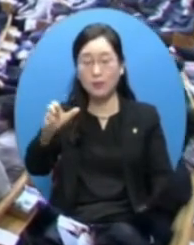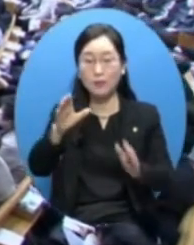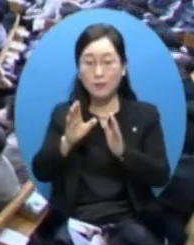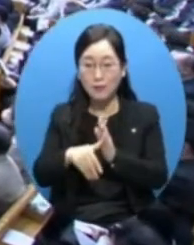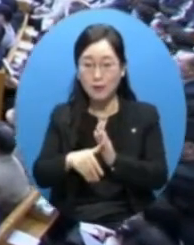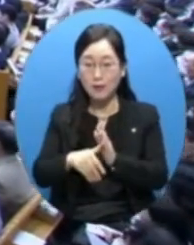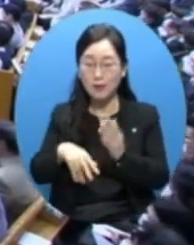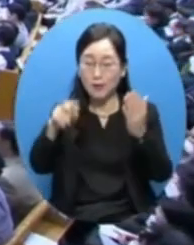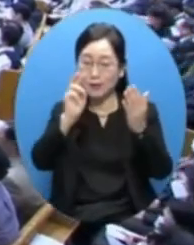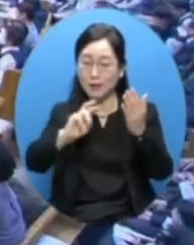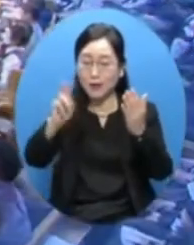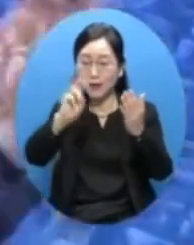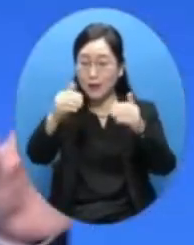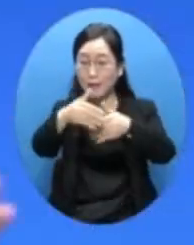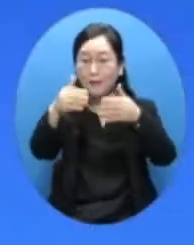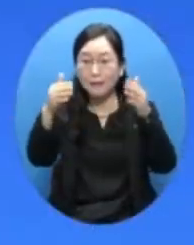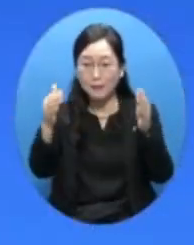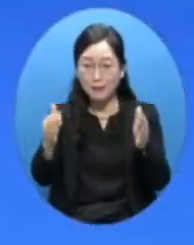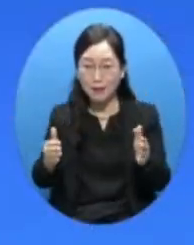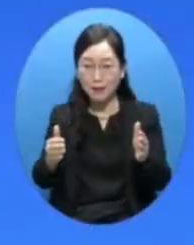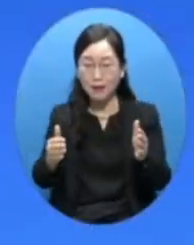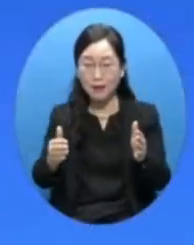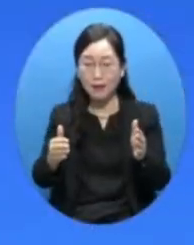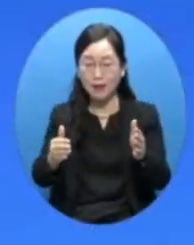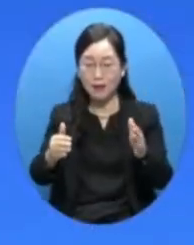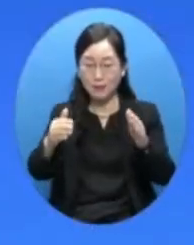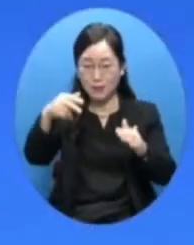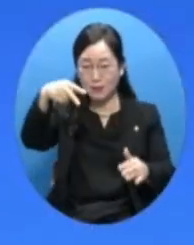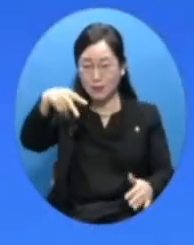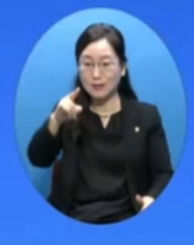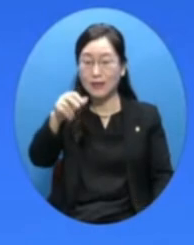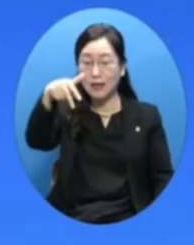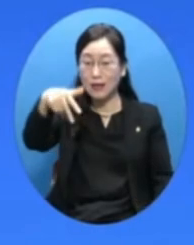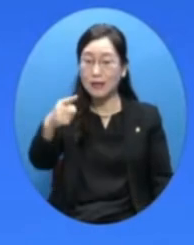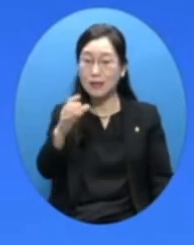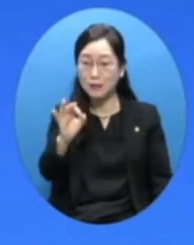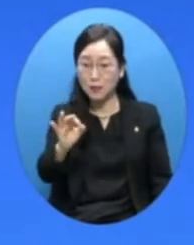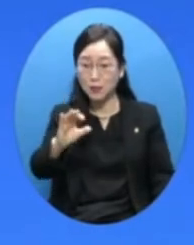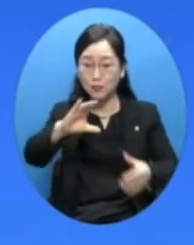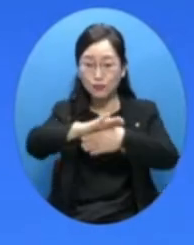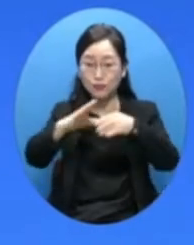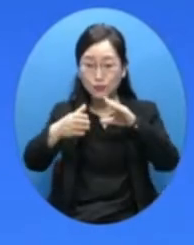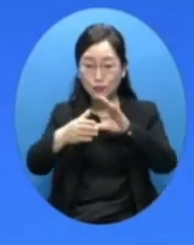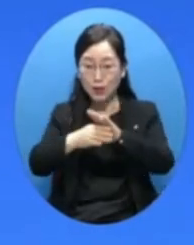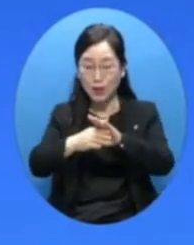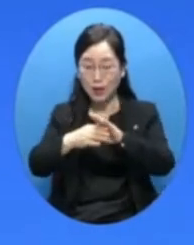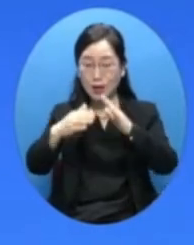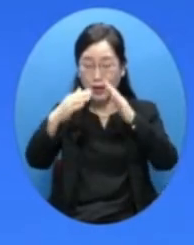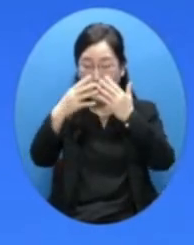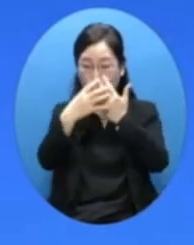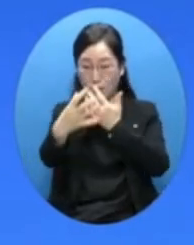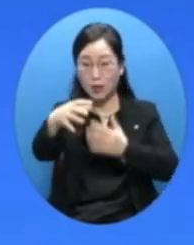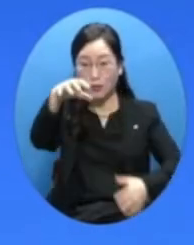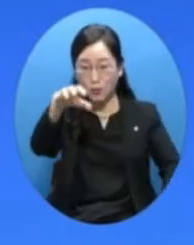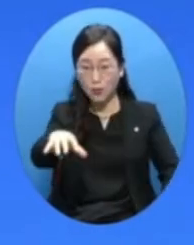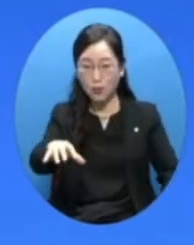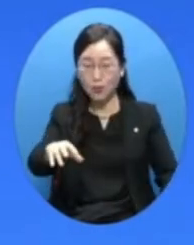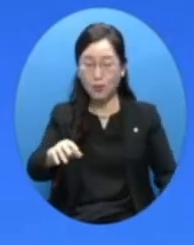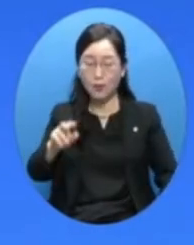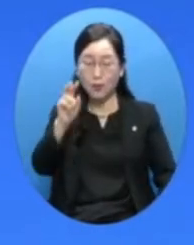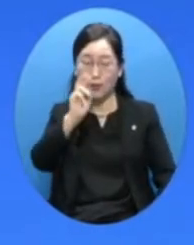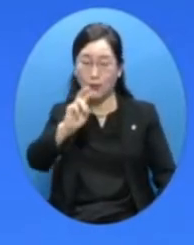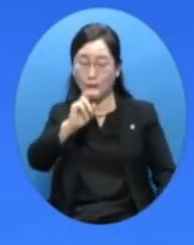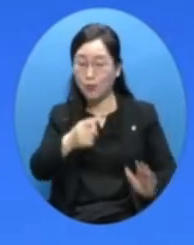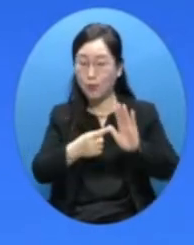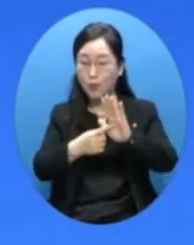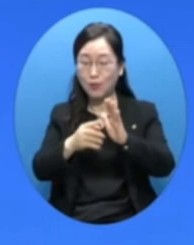교회 찬양대가 이 세종문화관에서 공연을 할 때 그때 솔로로 나오셔서